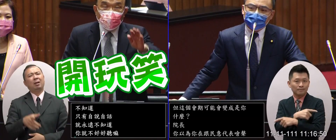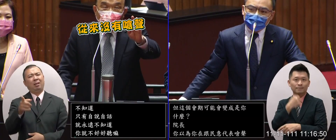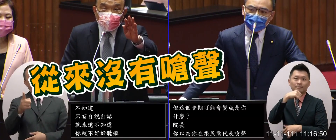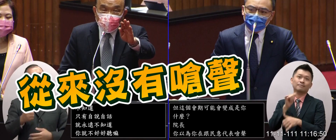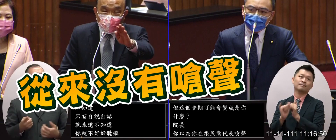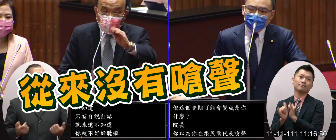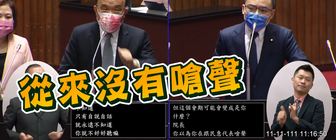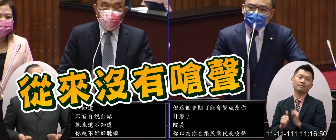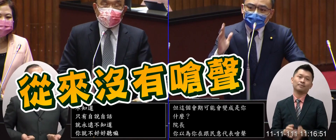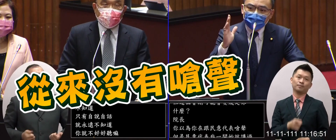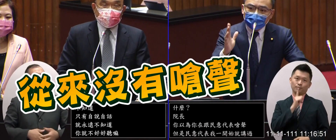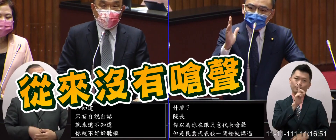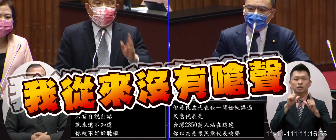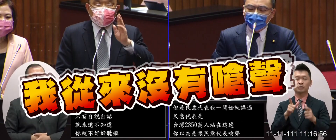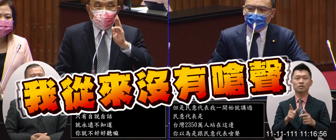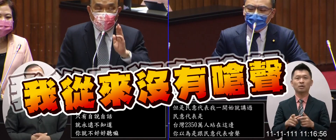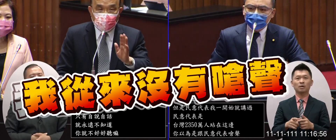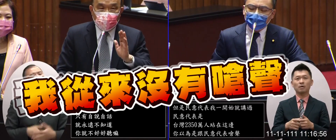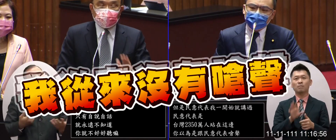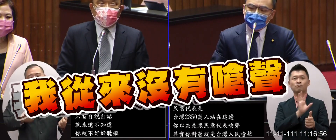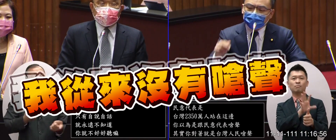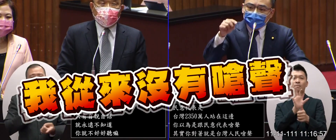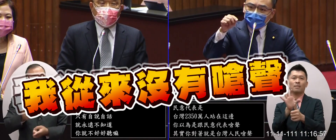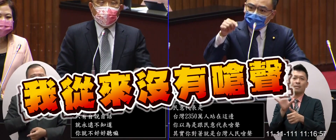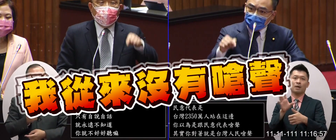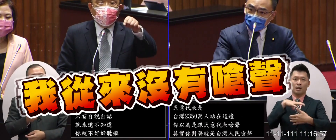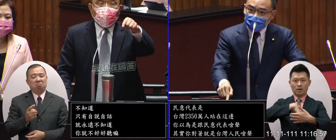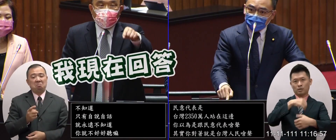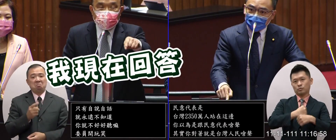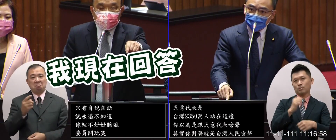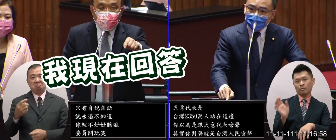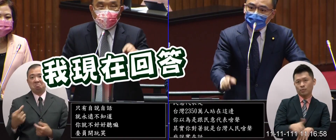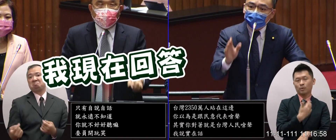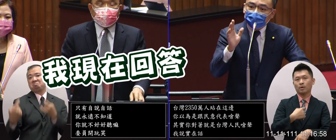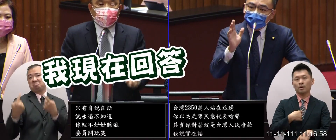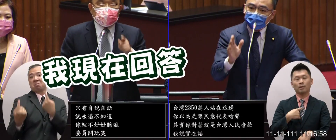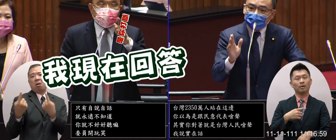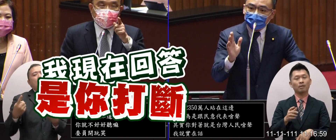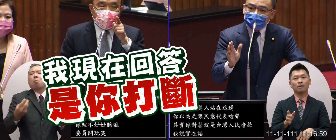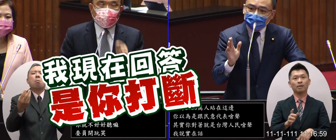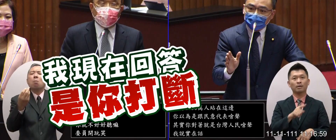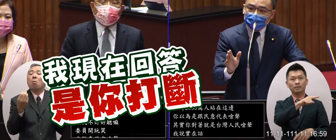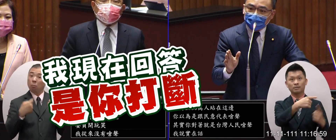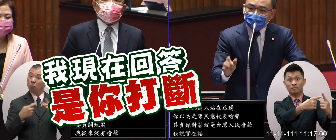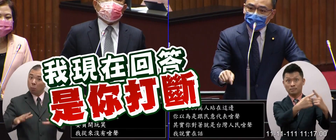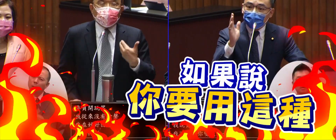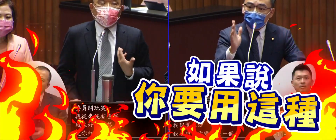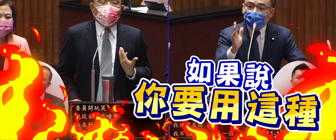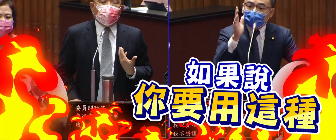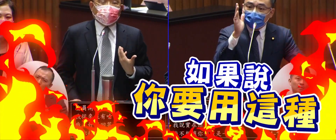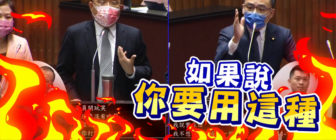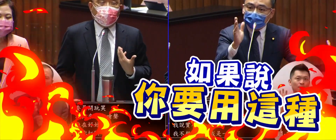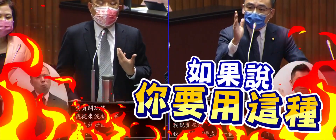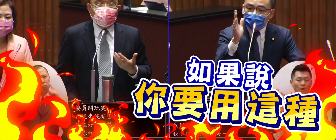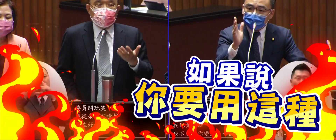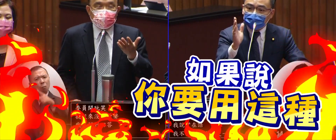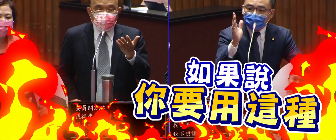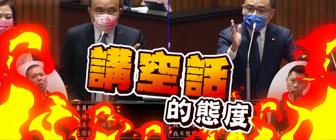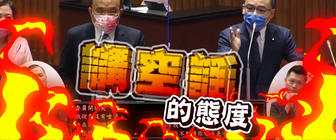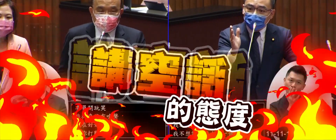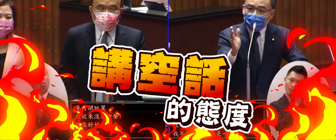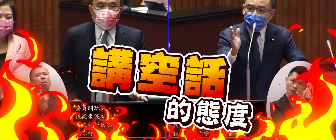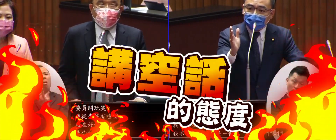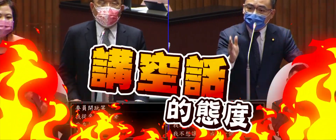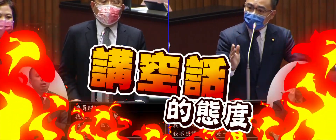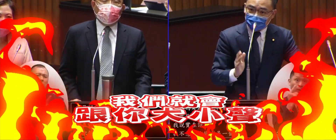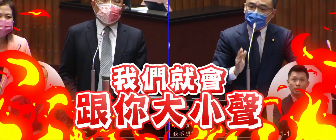说实在话， 从来没有呛虾，从来没有呛虾。 你来这边，以礼相待。如果说你要用这种